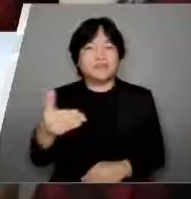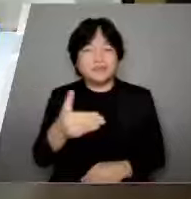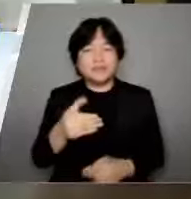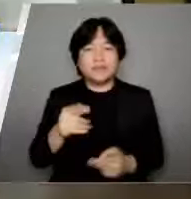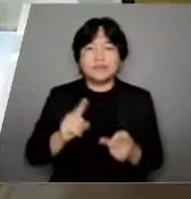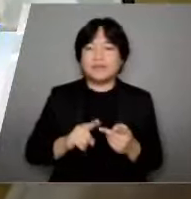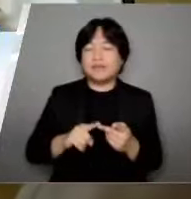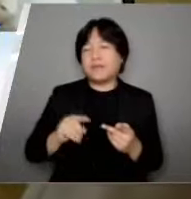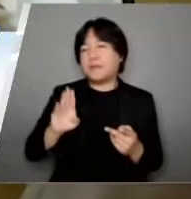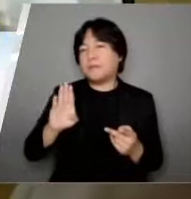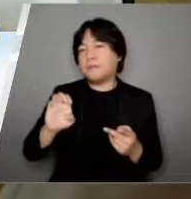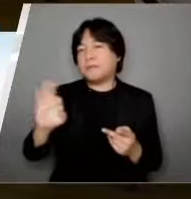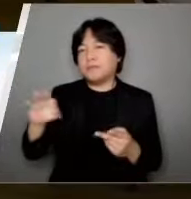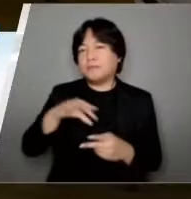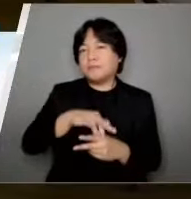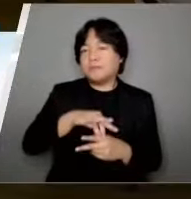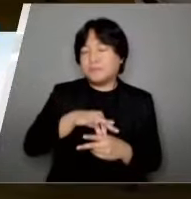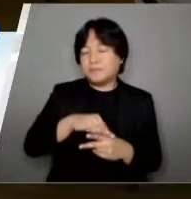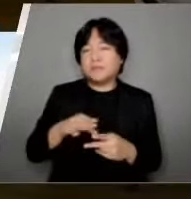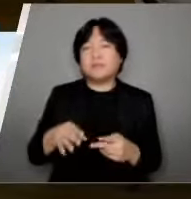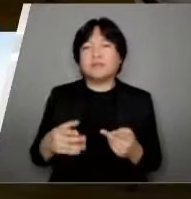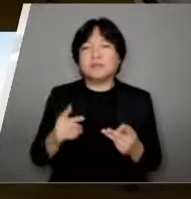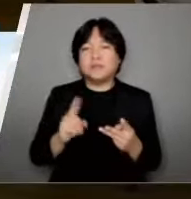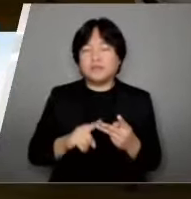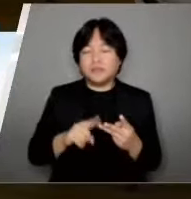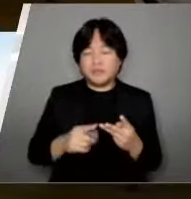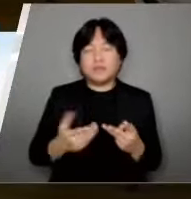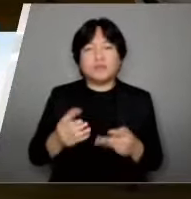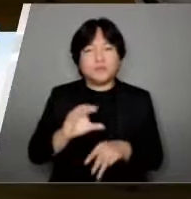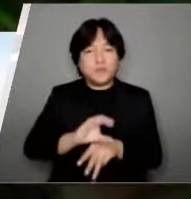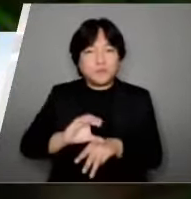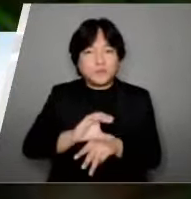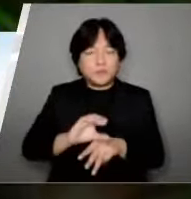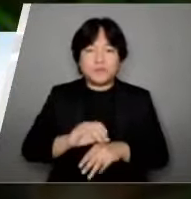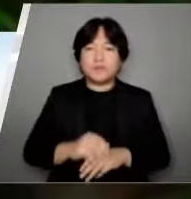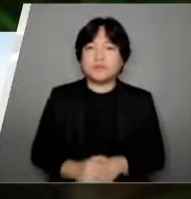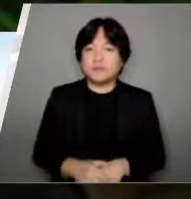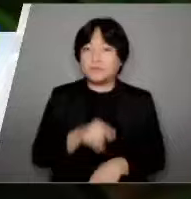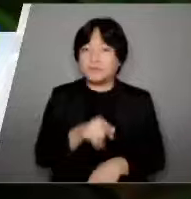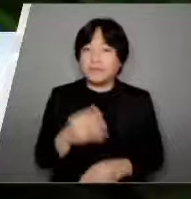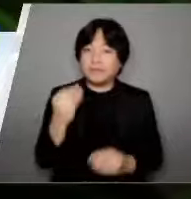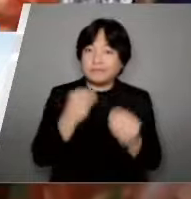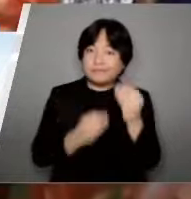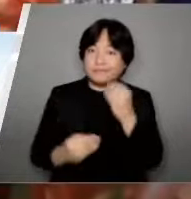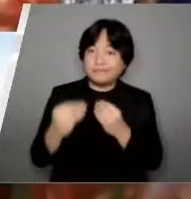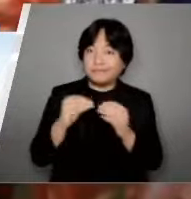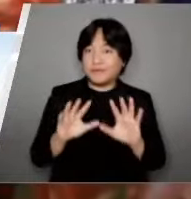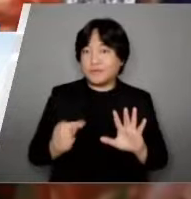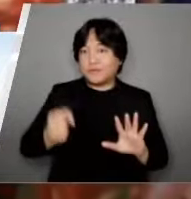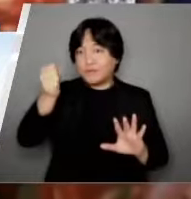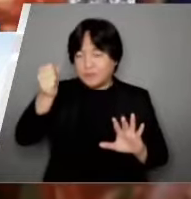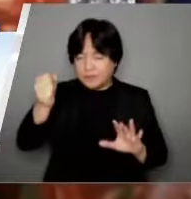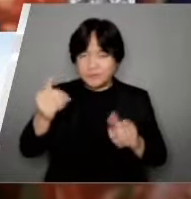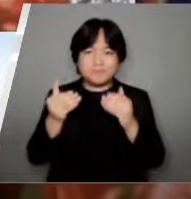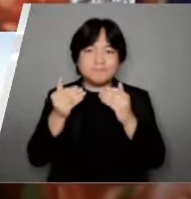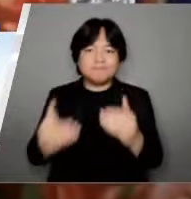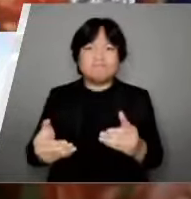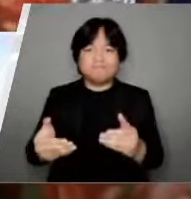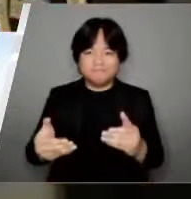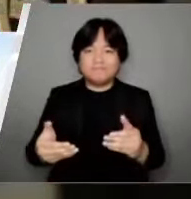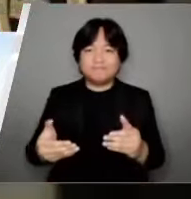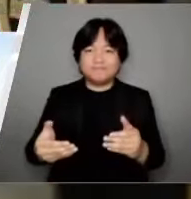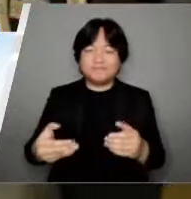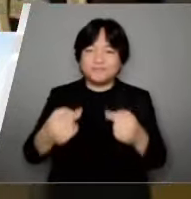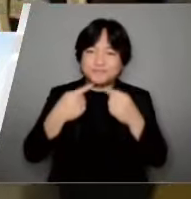mechado sauce at chocolate cake. Pero hindi muna naghapunan kundi inuna na ang inaabangang awarding ceremony. Bawat atleta binigyan